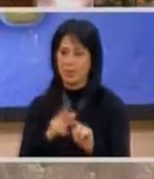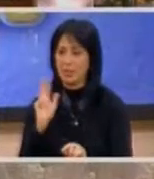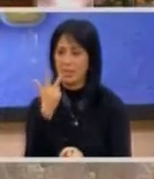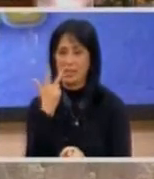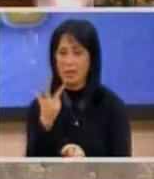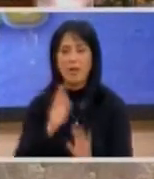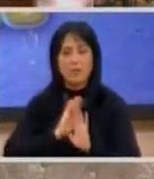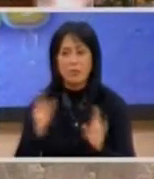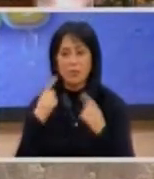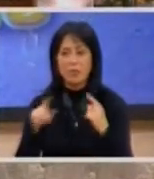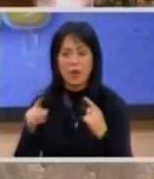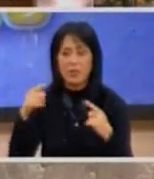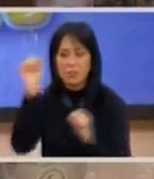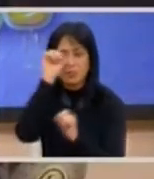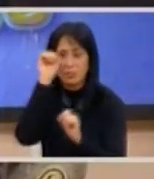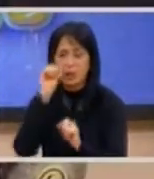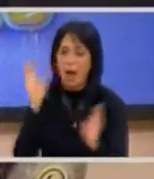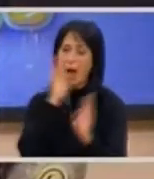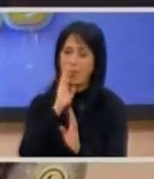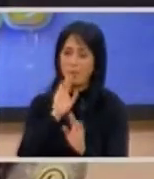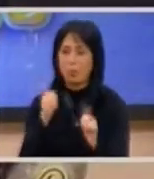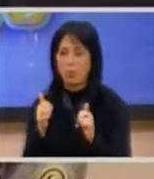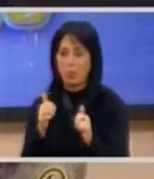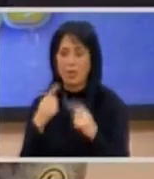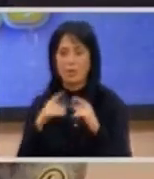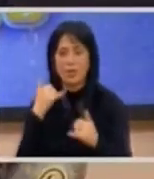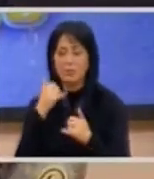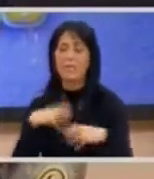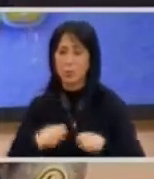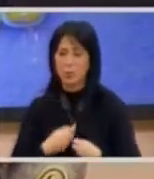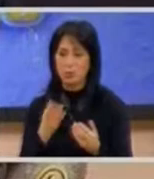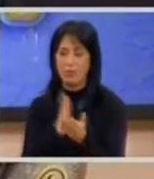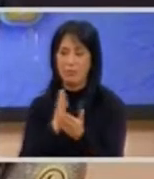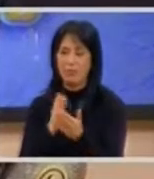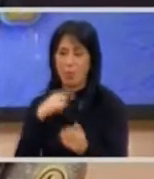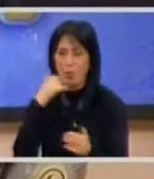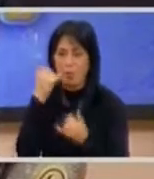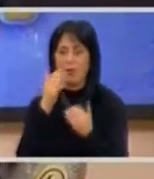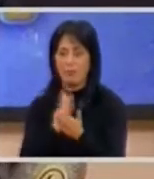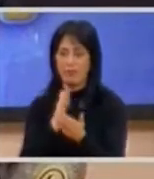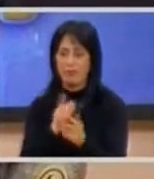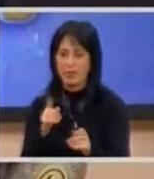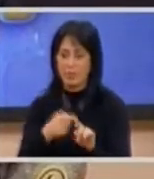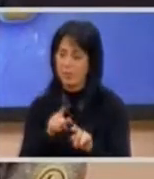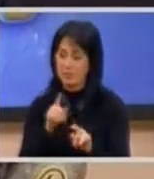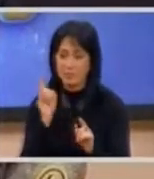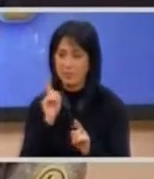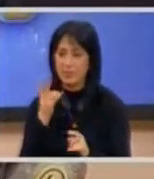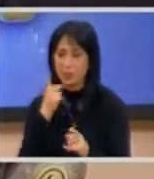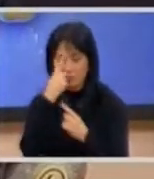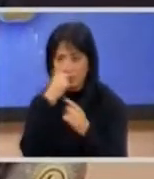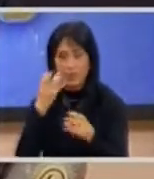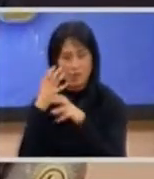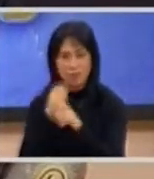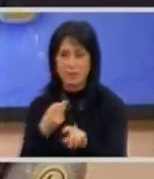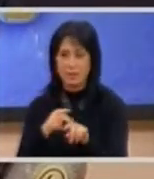სამი მხოლოდ და არა ამინდის სხვა შემთხვევაში, რაც სამწუხაროა, რომ ესეთი ზარები შემოგდეს და ამის მიმართულებით მუშაობთ, რომ შემცირდეს ესეთი